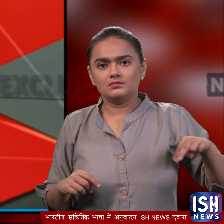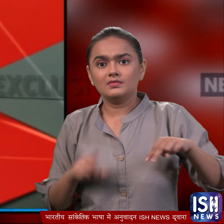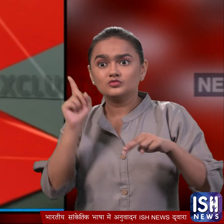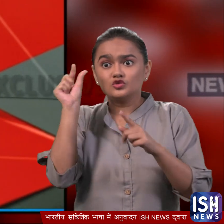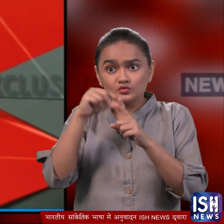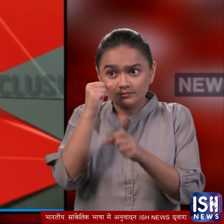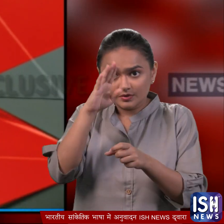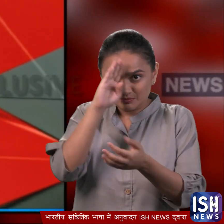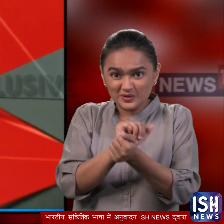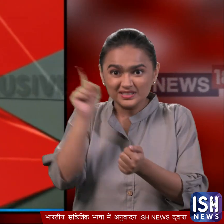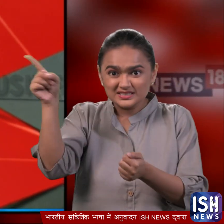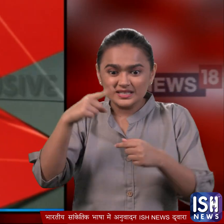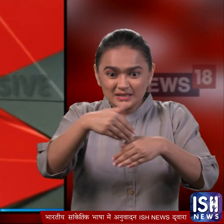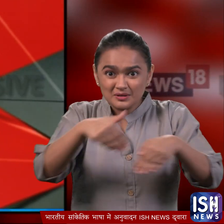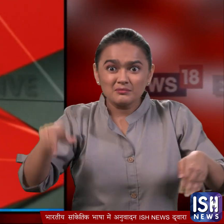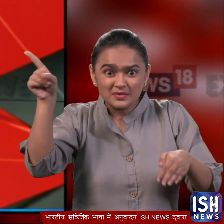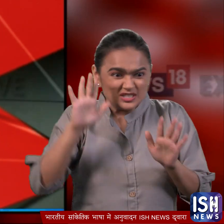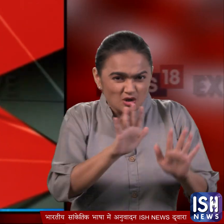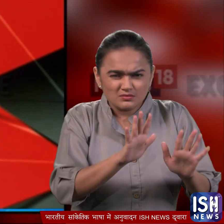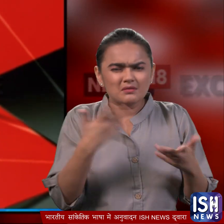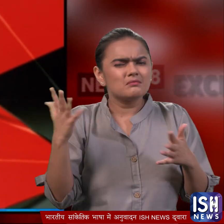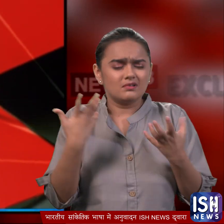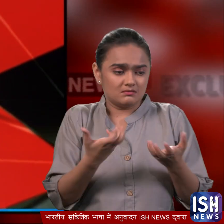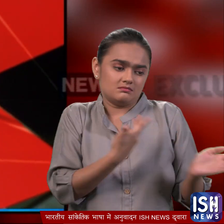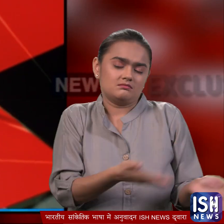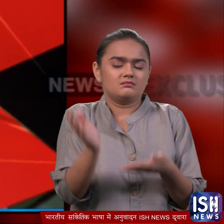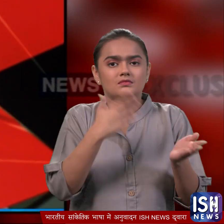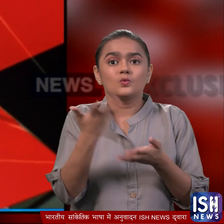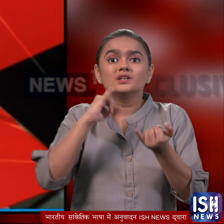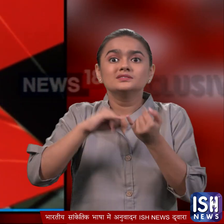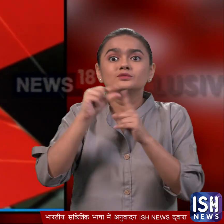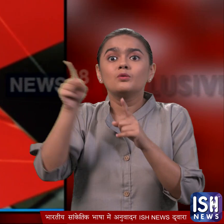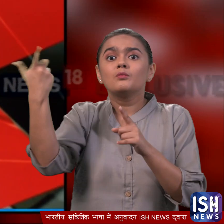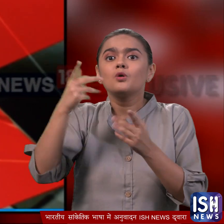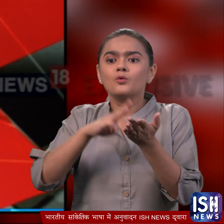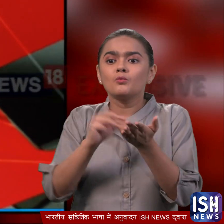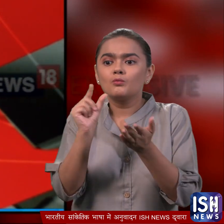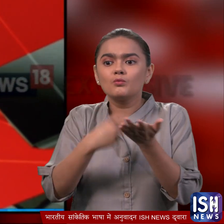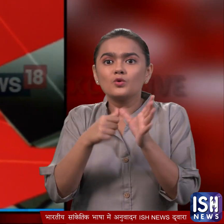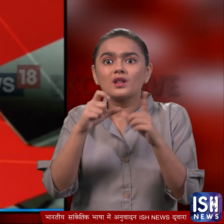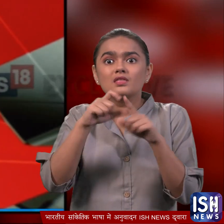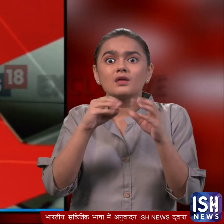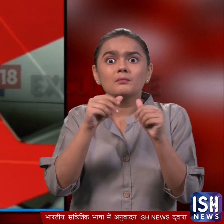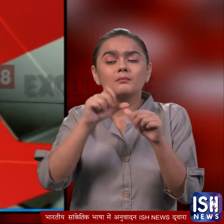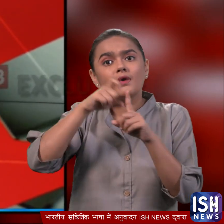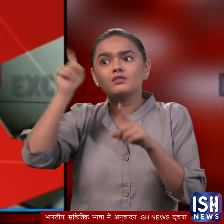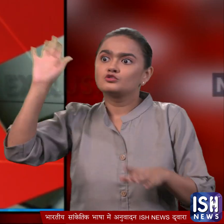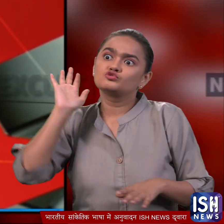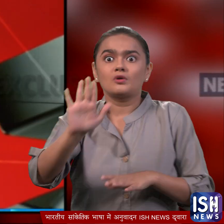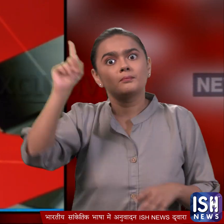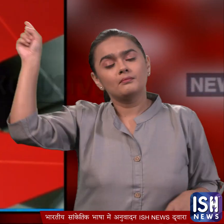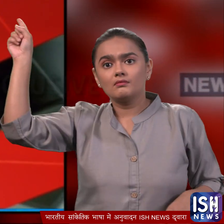मार्च का ऐलान कर दिया, जिन्हें यूपी पुलिस ने बॉर्डर पर रोकने की कोशिश तक नहीं की, जबकि सचिन पायलट को यूपी के मुरादाबाद में रोक दिया